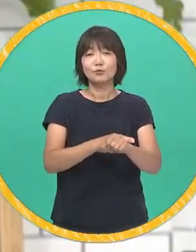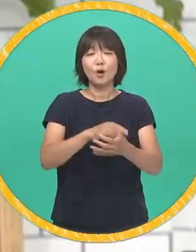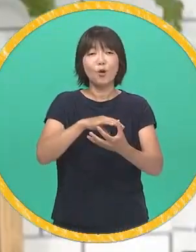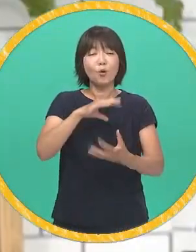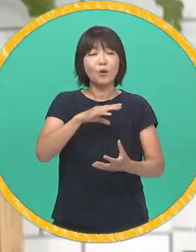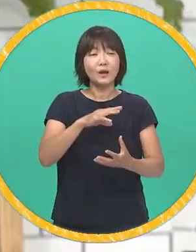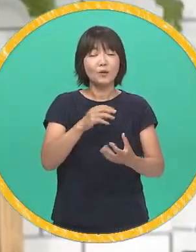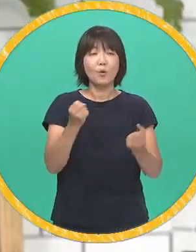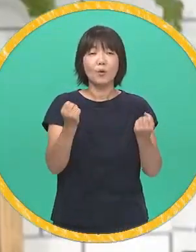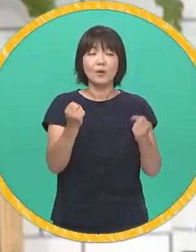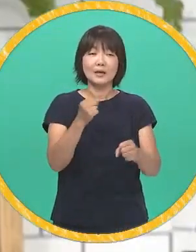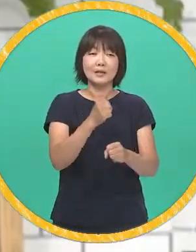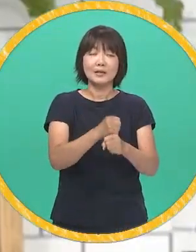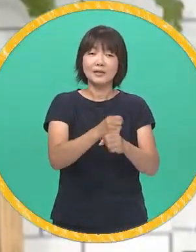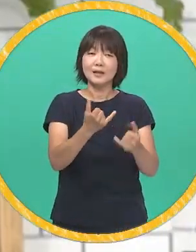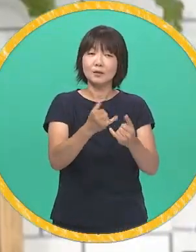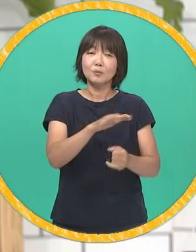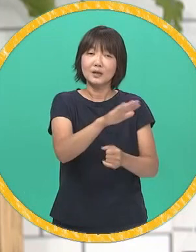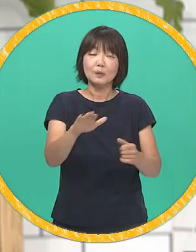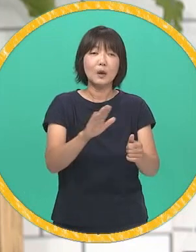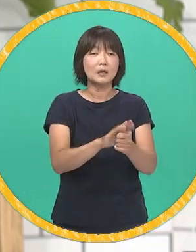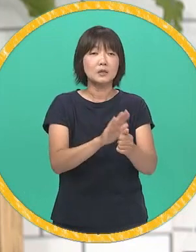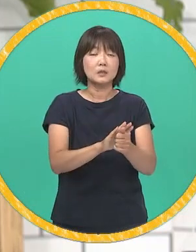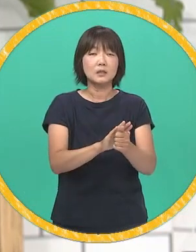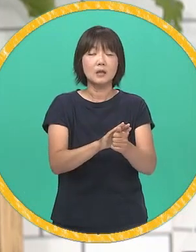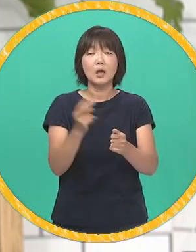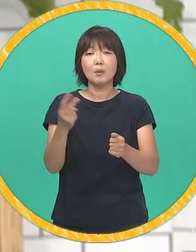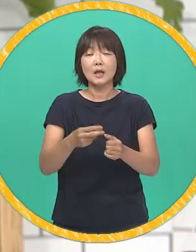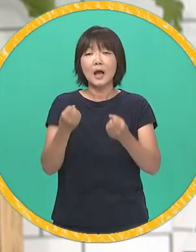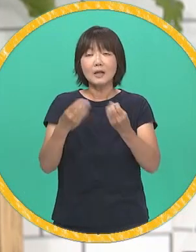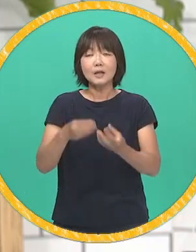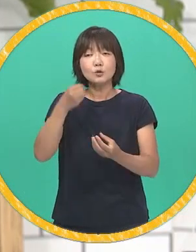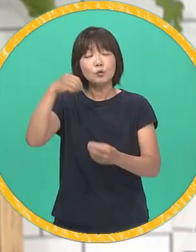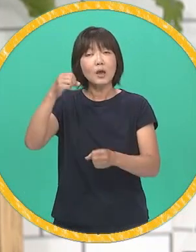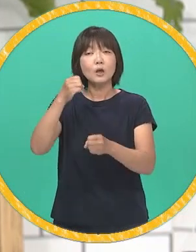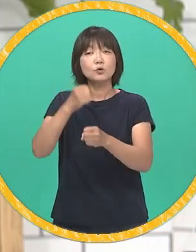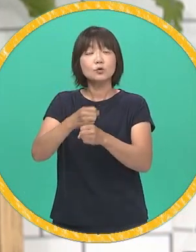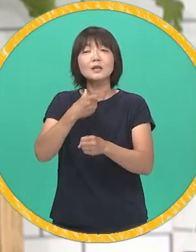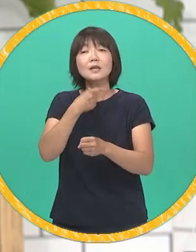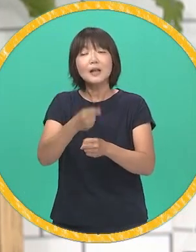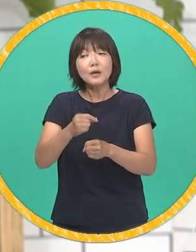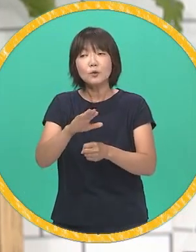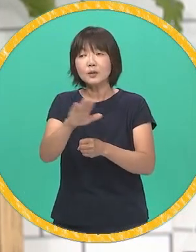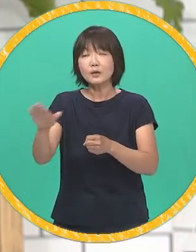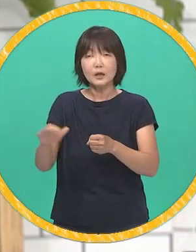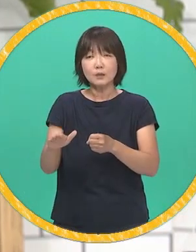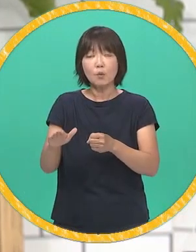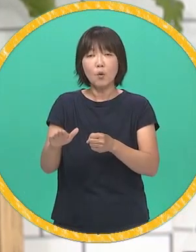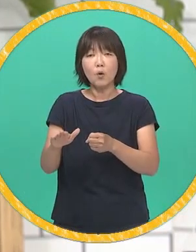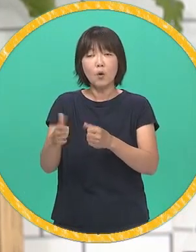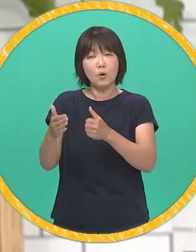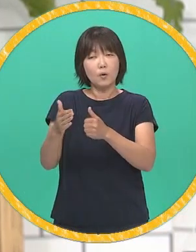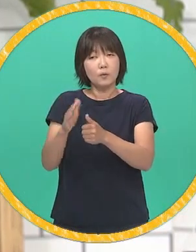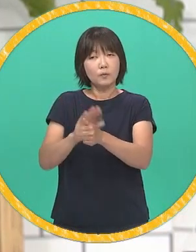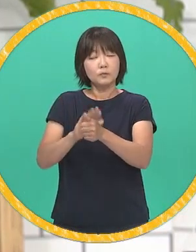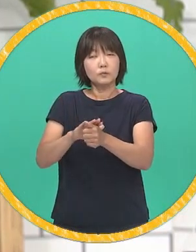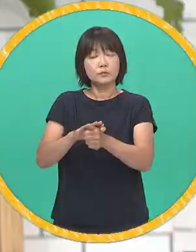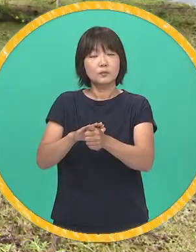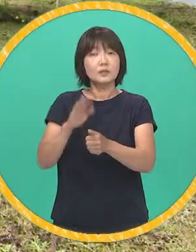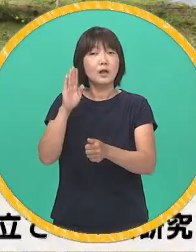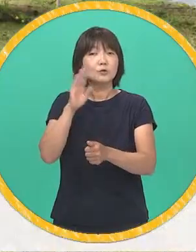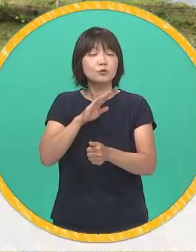生産者の方にも優しいですしあと新規参入したいという方にも取り入れやすいというか船参入しやすい技術ですよね